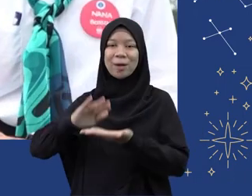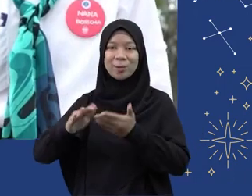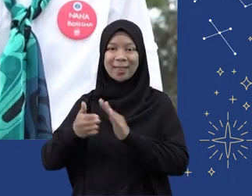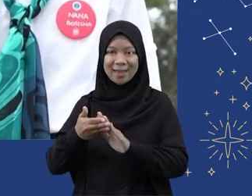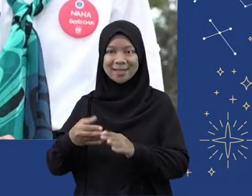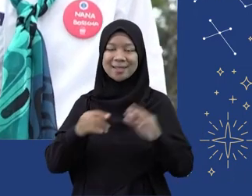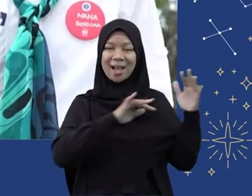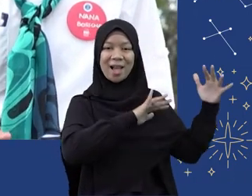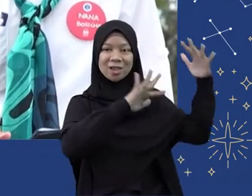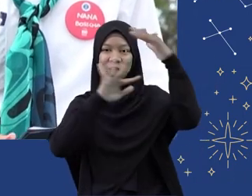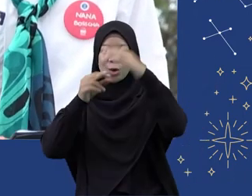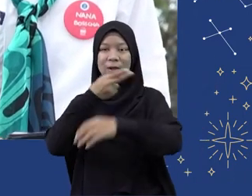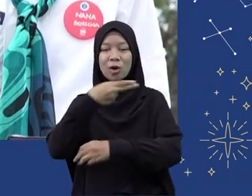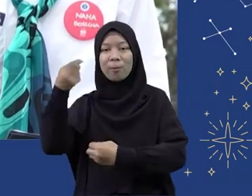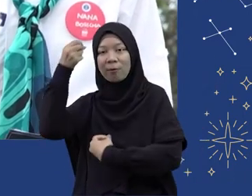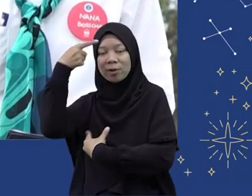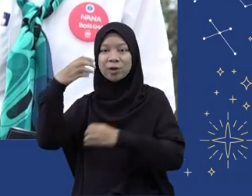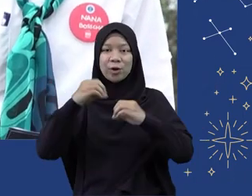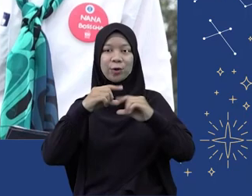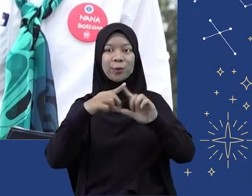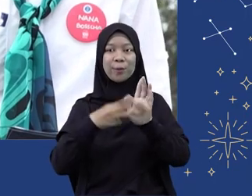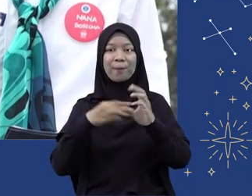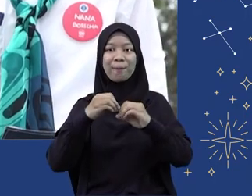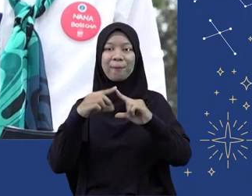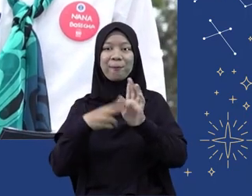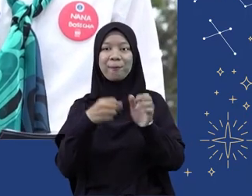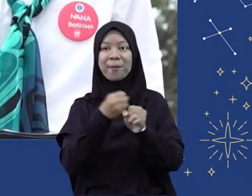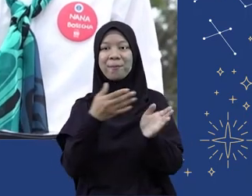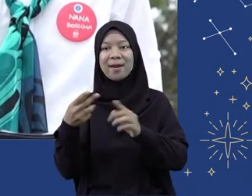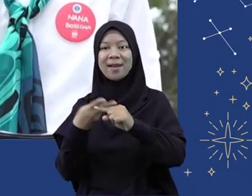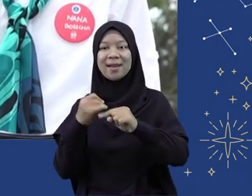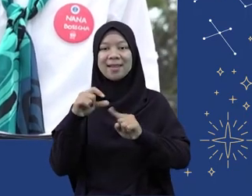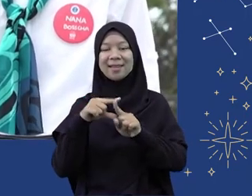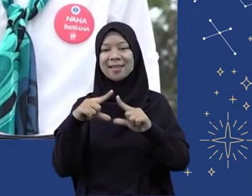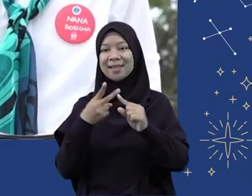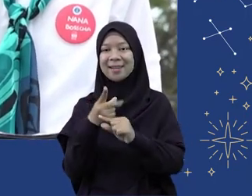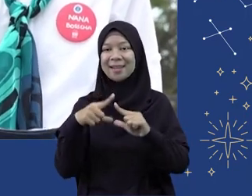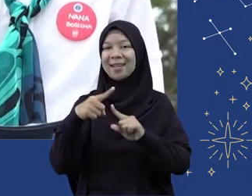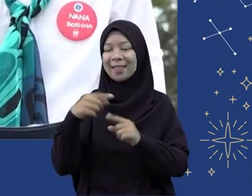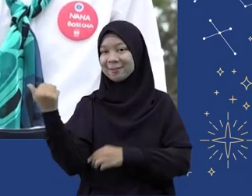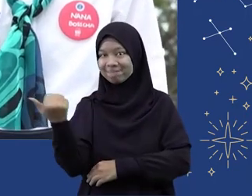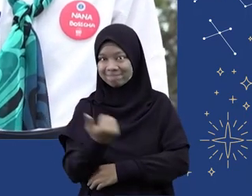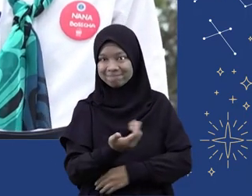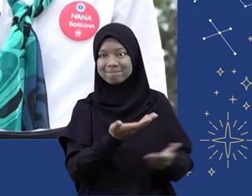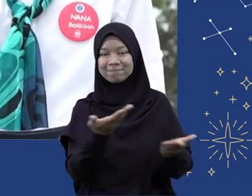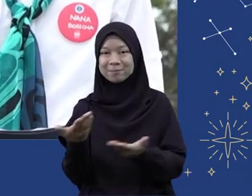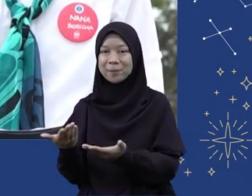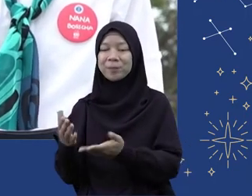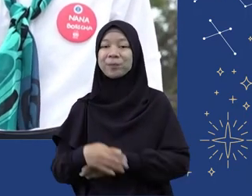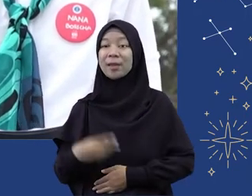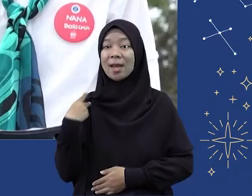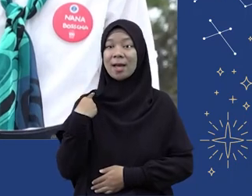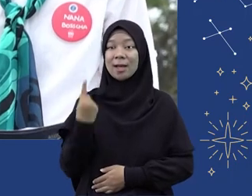astronomi Indonesia Profesor Doktor Bambang Hidayat kami undang Dengan hormat untuk naik ke panggung Rektor